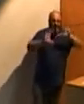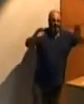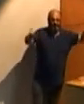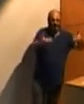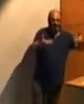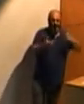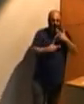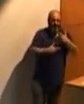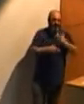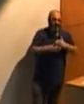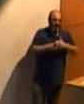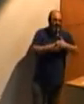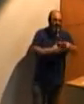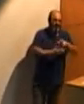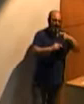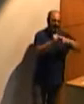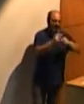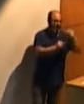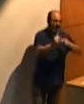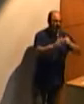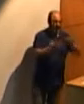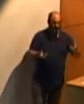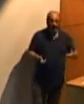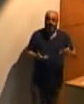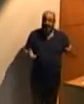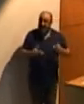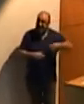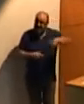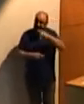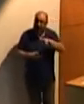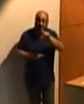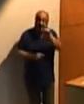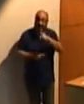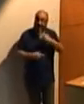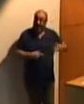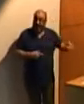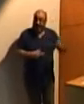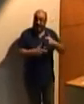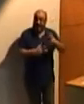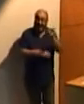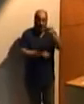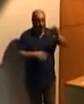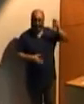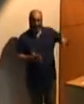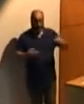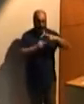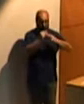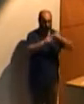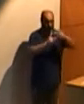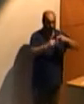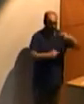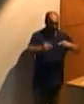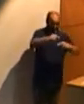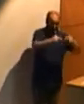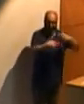le lego est ce que finalement la nature jouer au lego est ce que le vivant c'est un jeu de lego est ce que si je prends